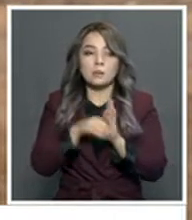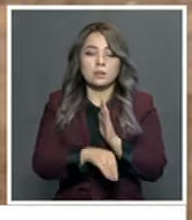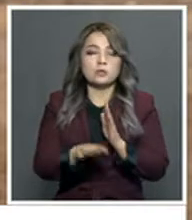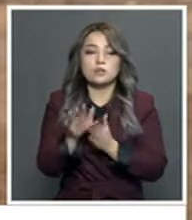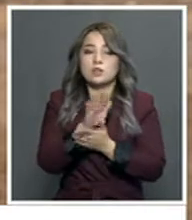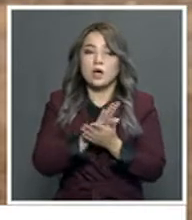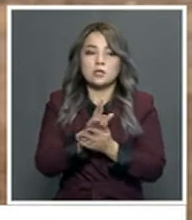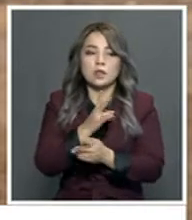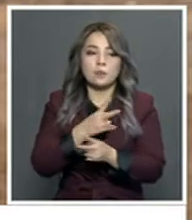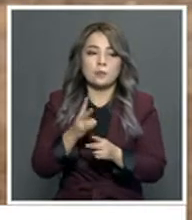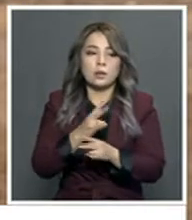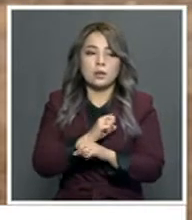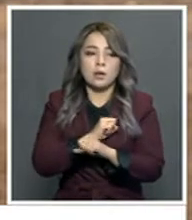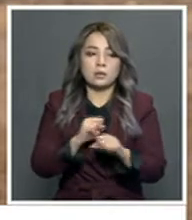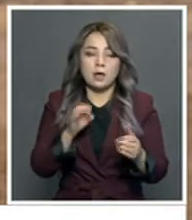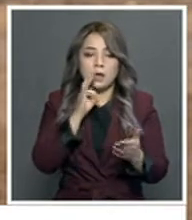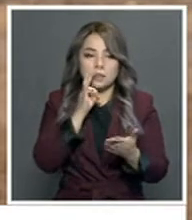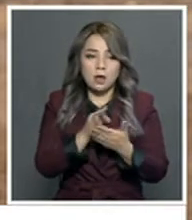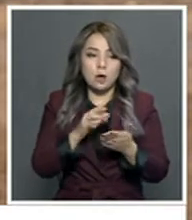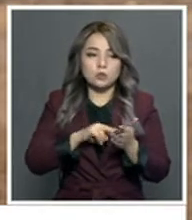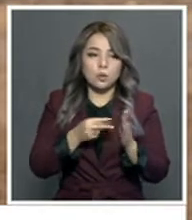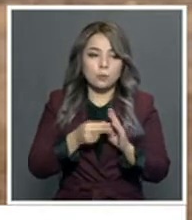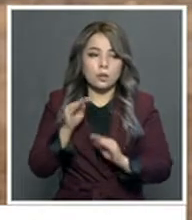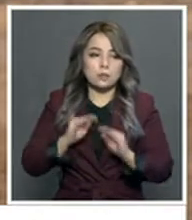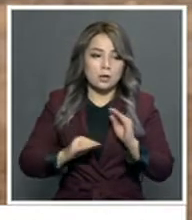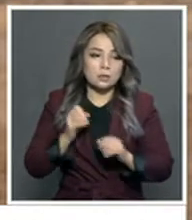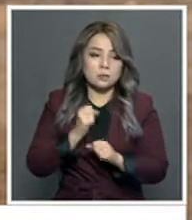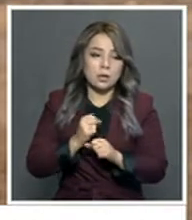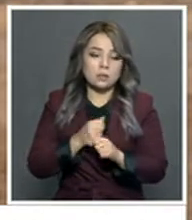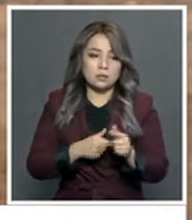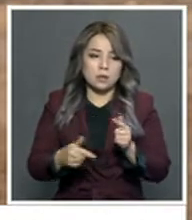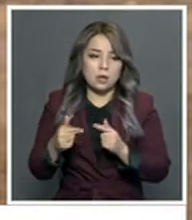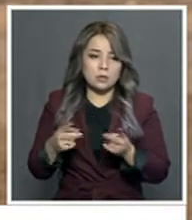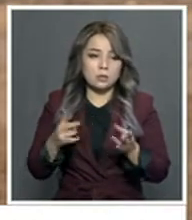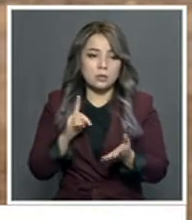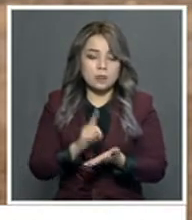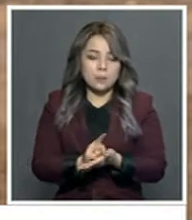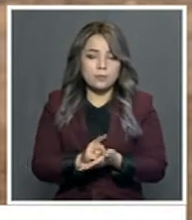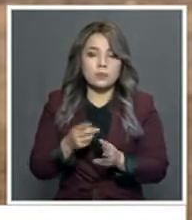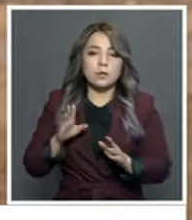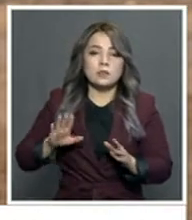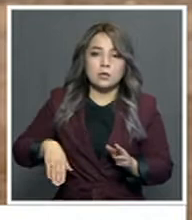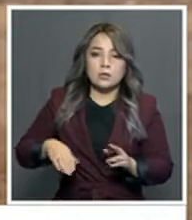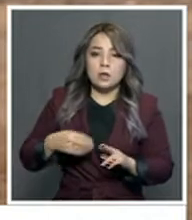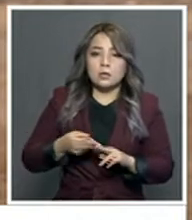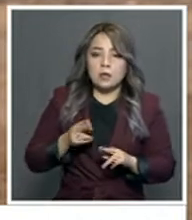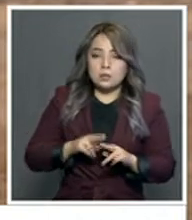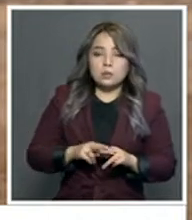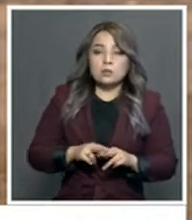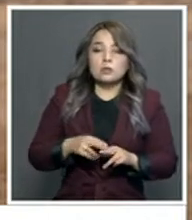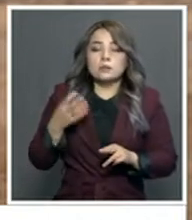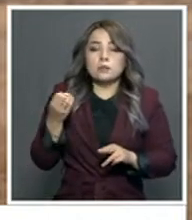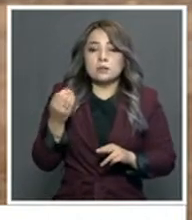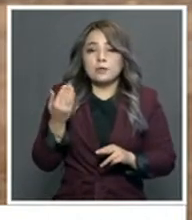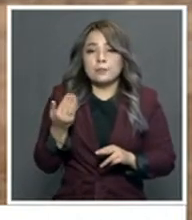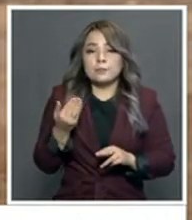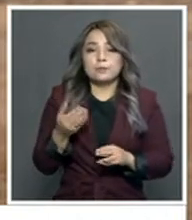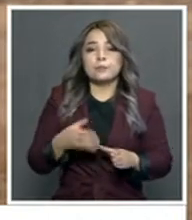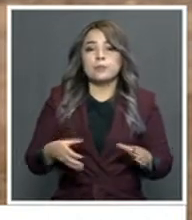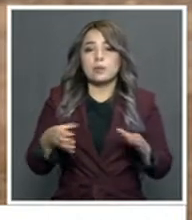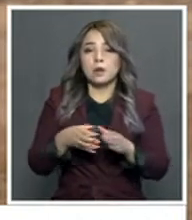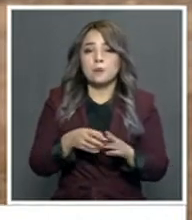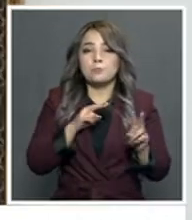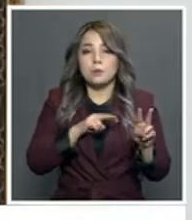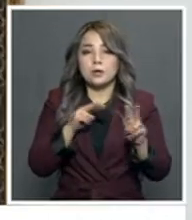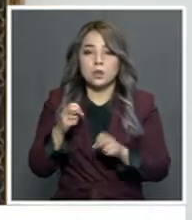зиян тигізбейтіндей жоба жасалу керек. Және құзырлы органдар